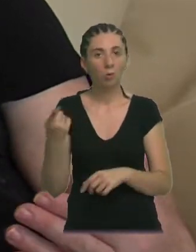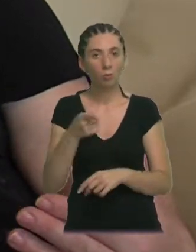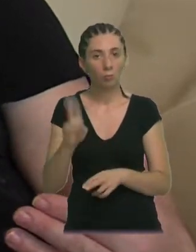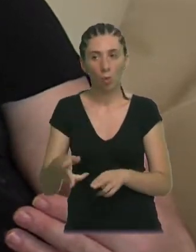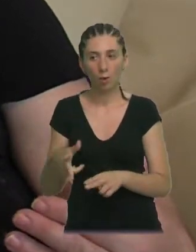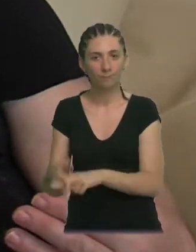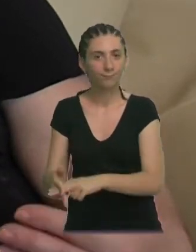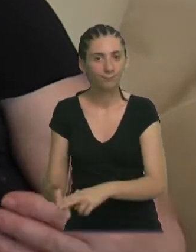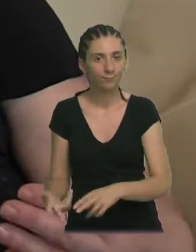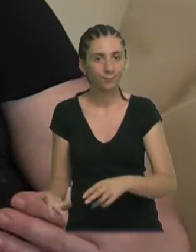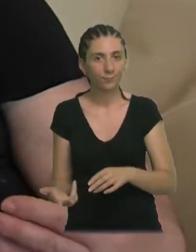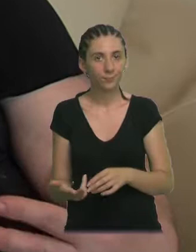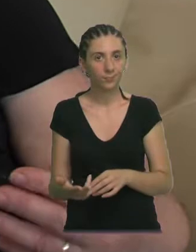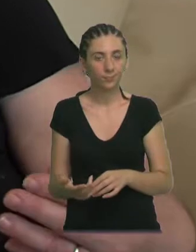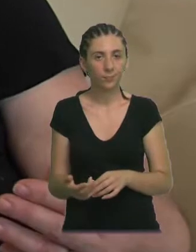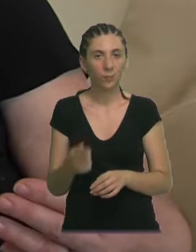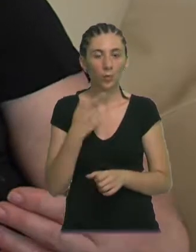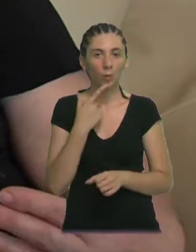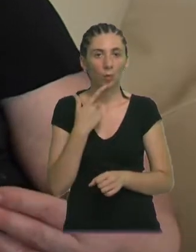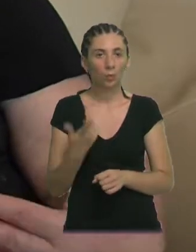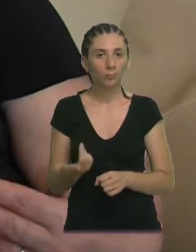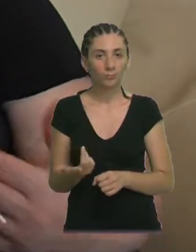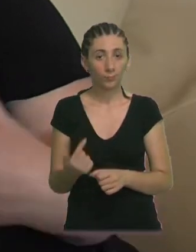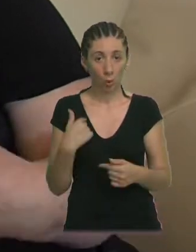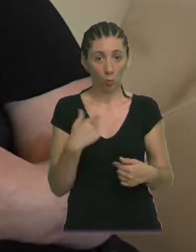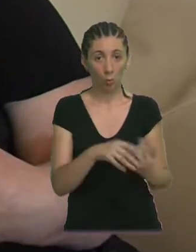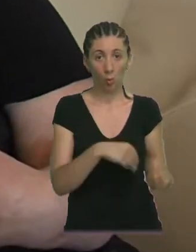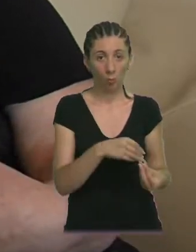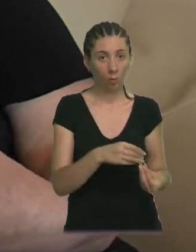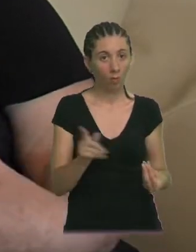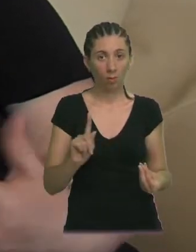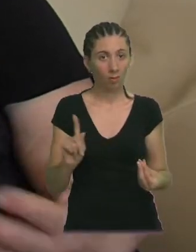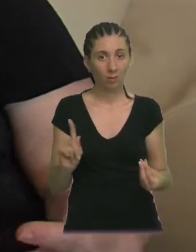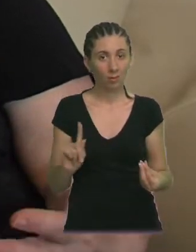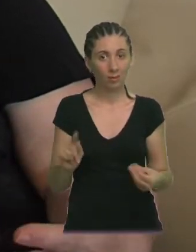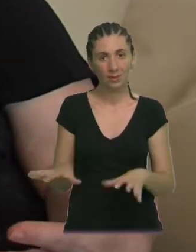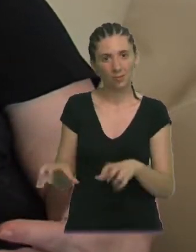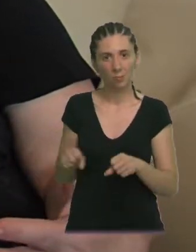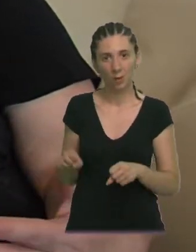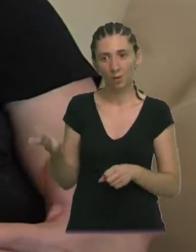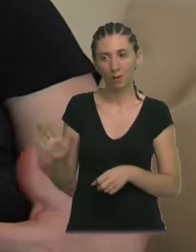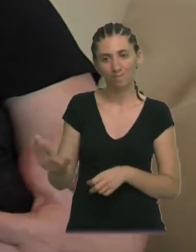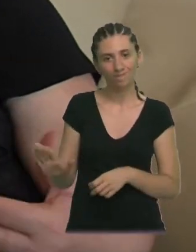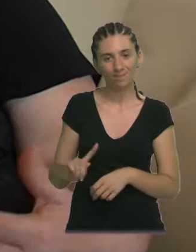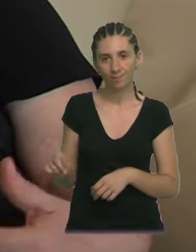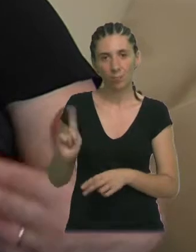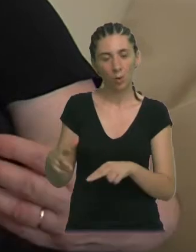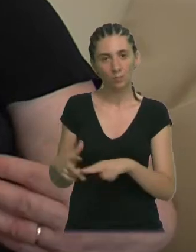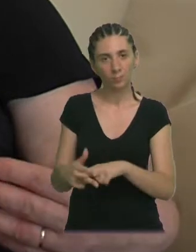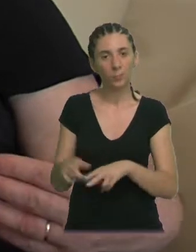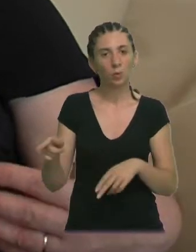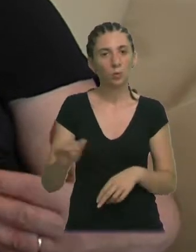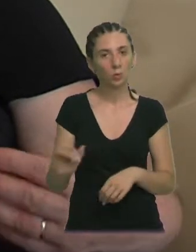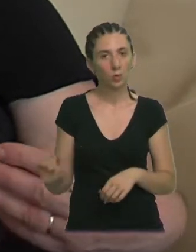morate sasjeći, koji jednostavno u mojoj obitelji nisu prihvatljivi. To djeca su